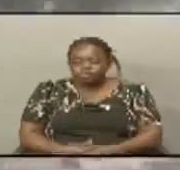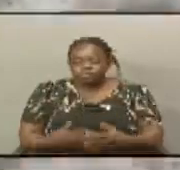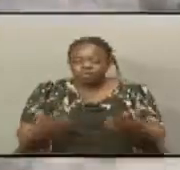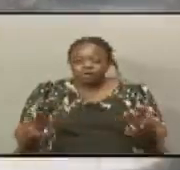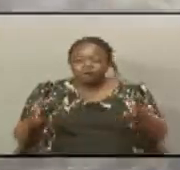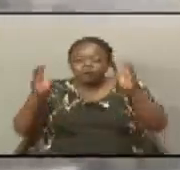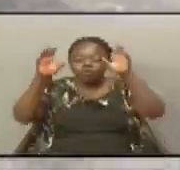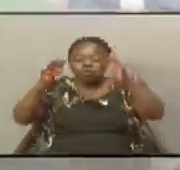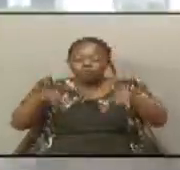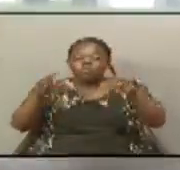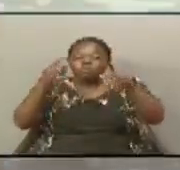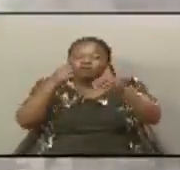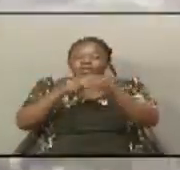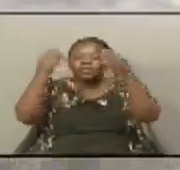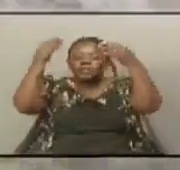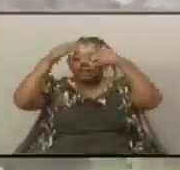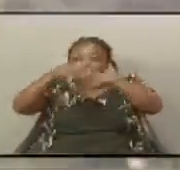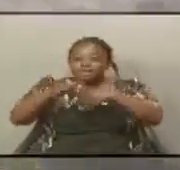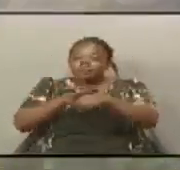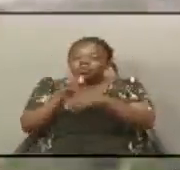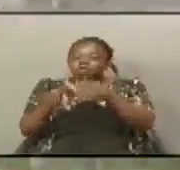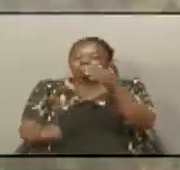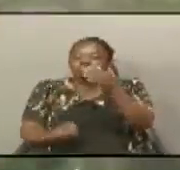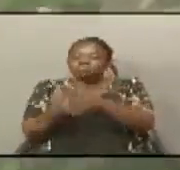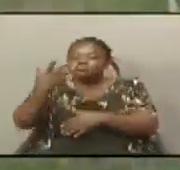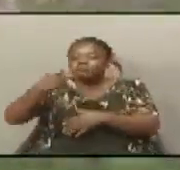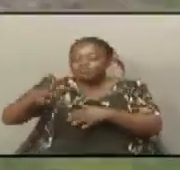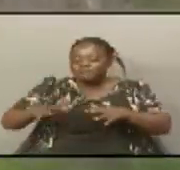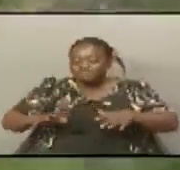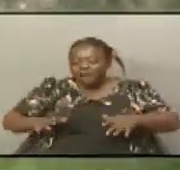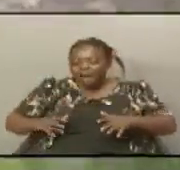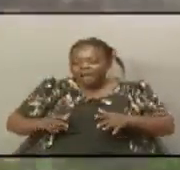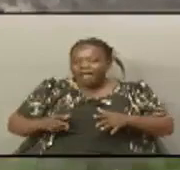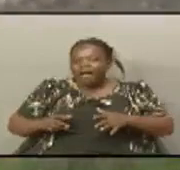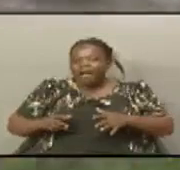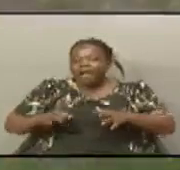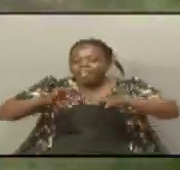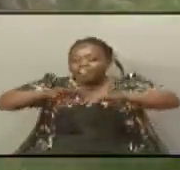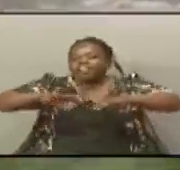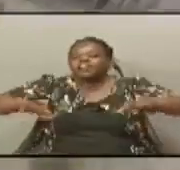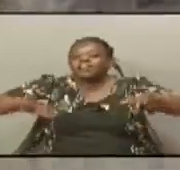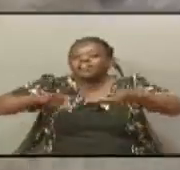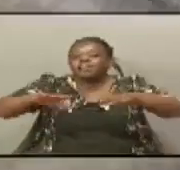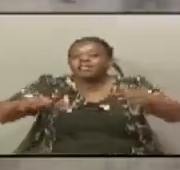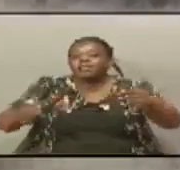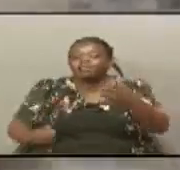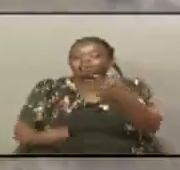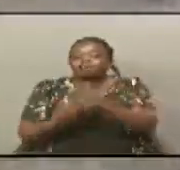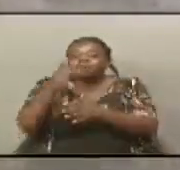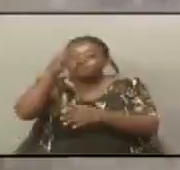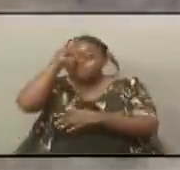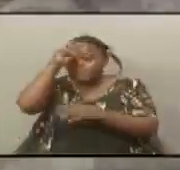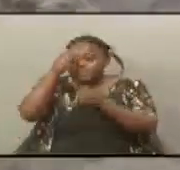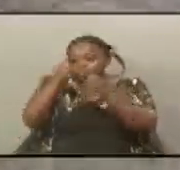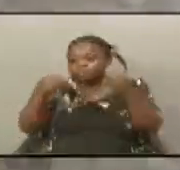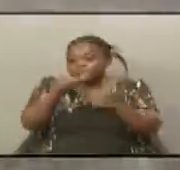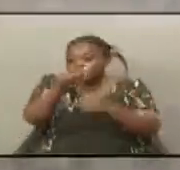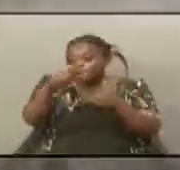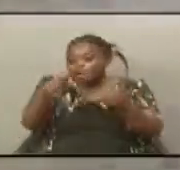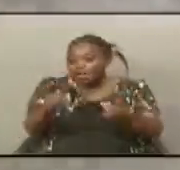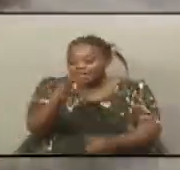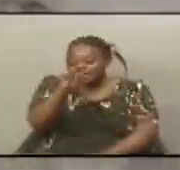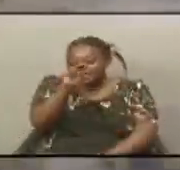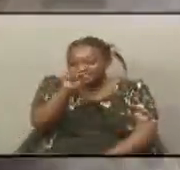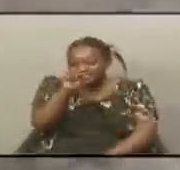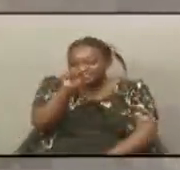Enkuba eyatonye mu kiro mu bitundu bya Rwenzori evidde ku mugga Nyamwamba ekasese okwabika ne kukusa ebyali biwerako ebyali bisinze okusibwa kuliko